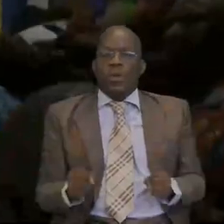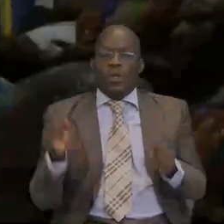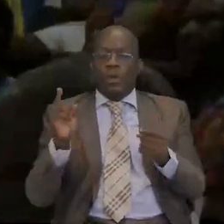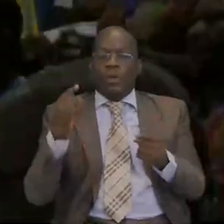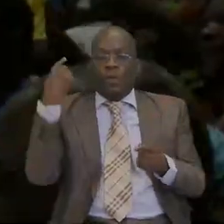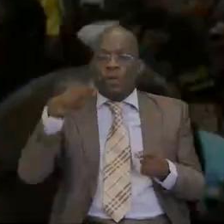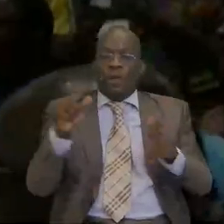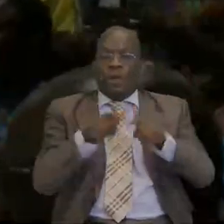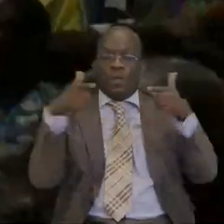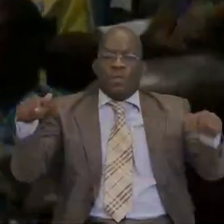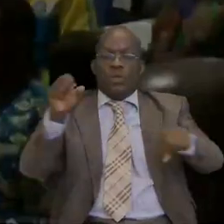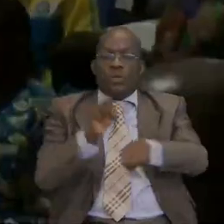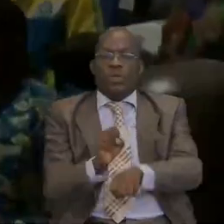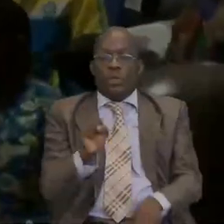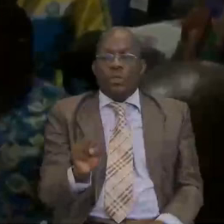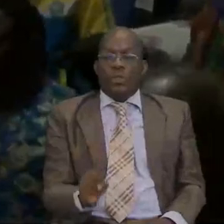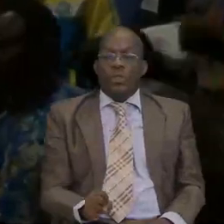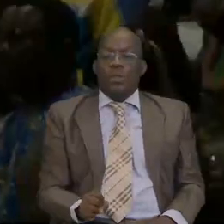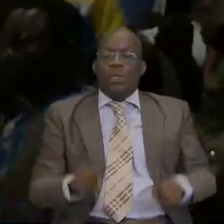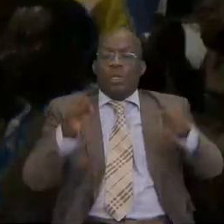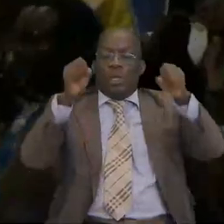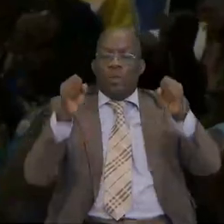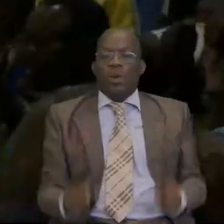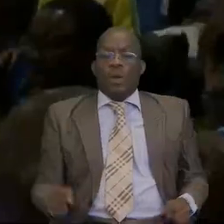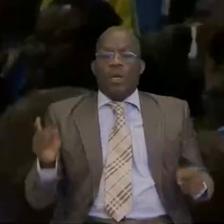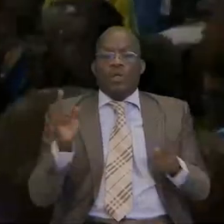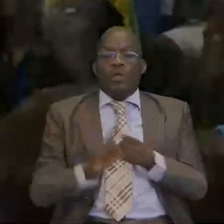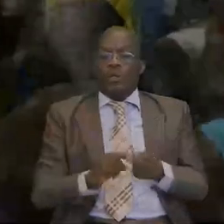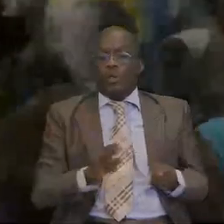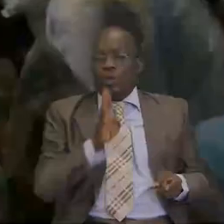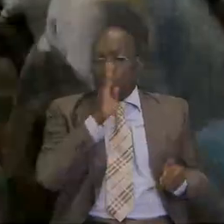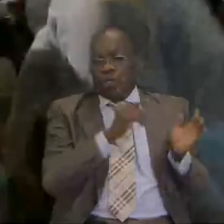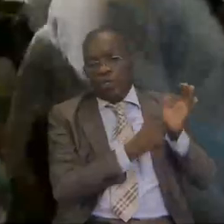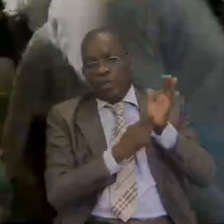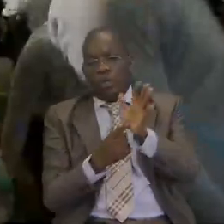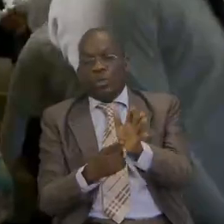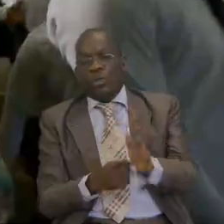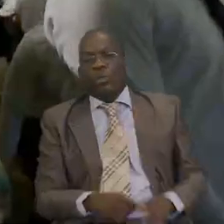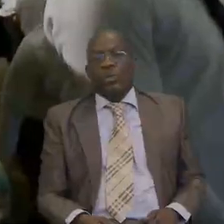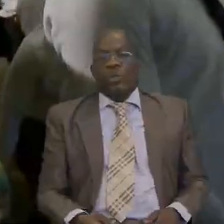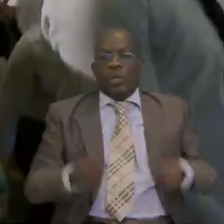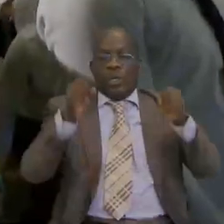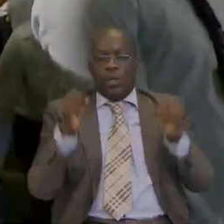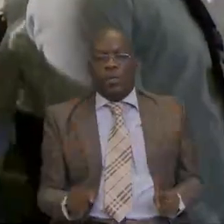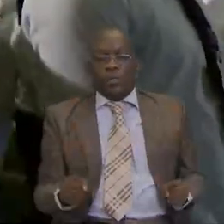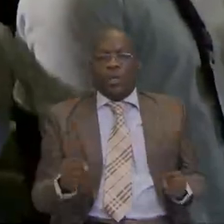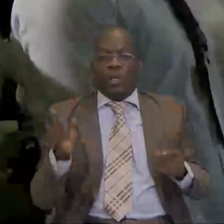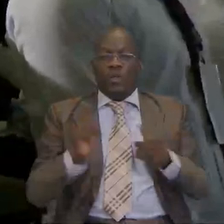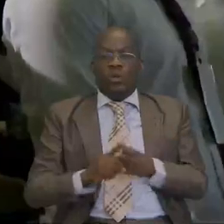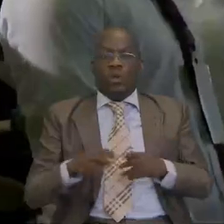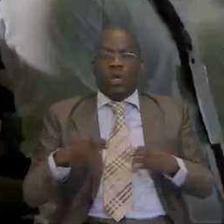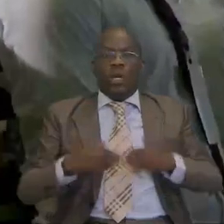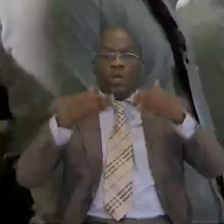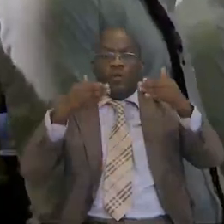La puissance pour les exploits. La puissance à démontrer. La puissance pour